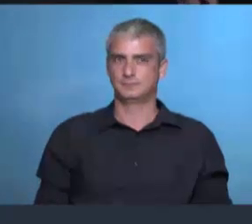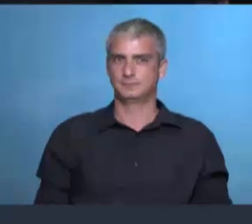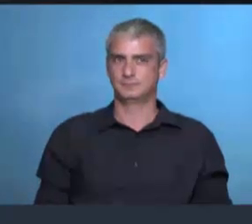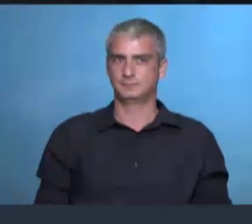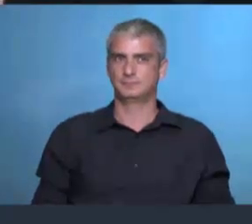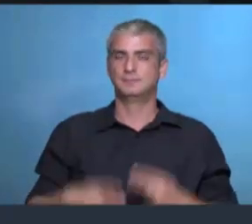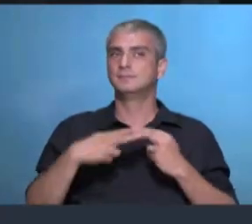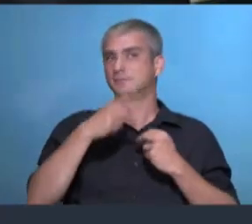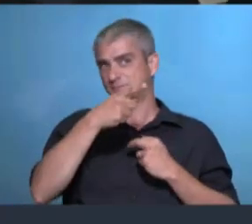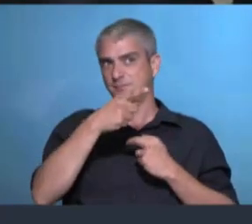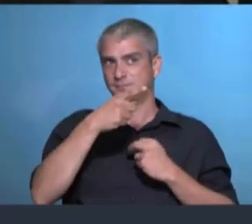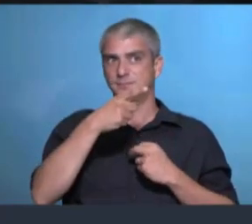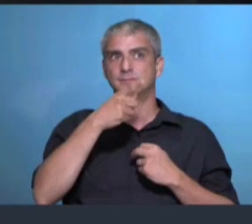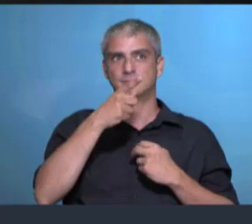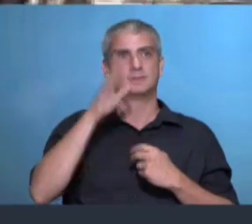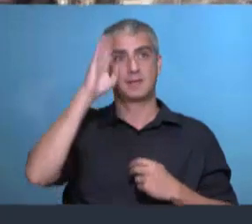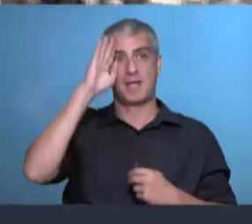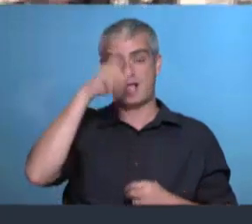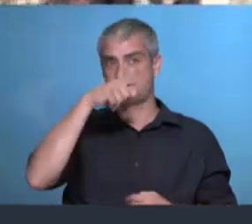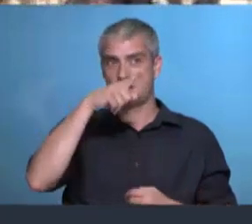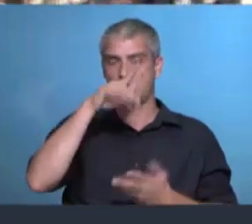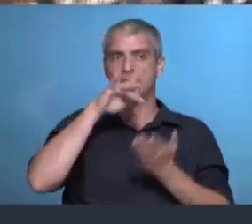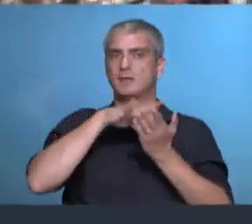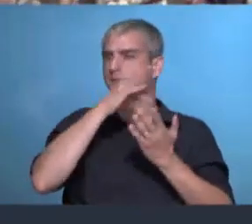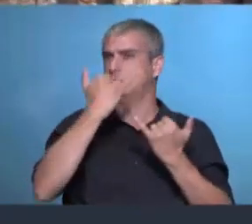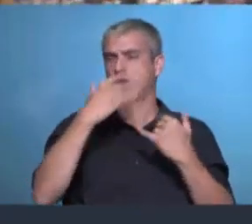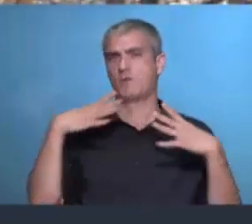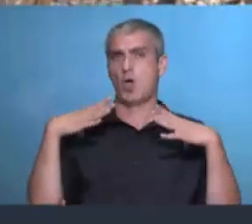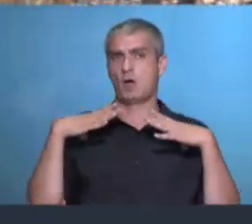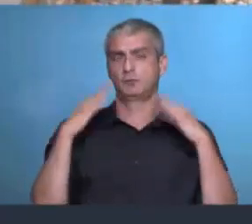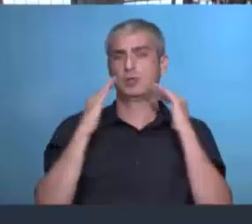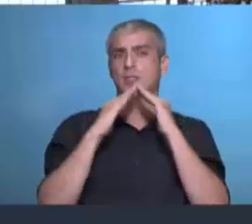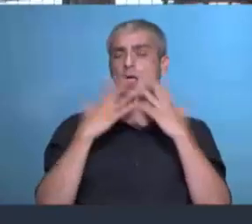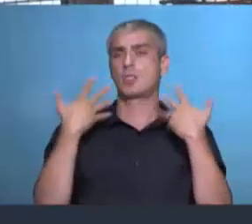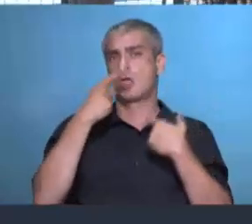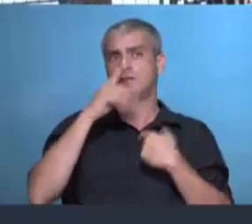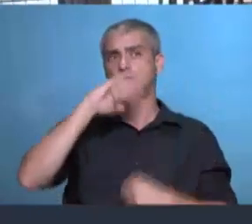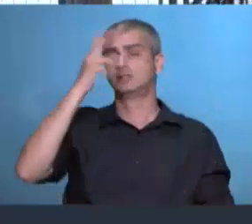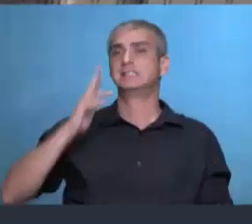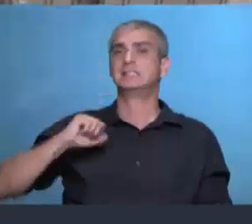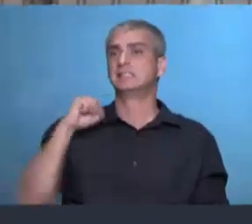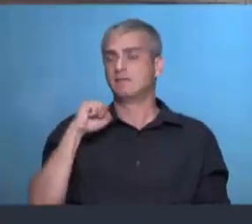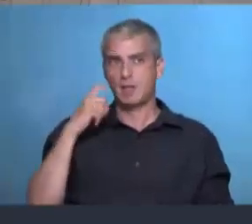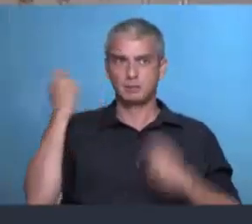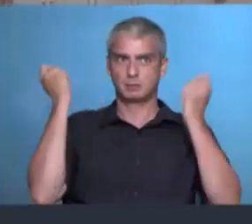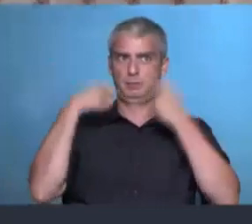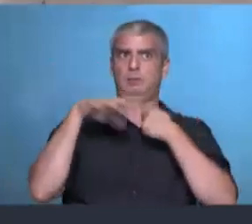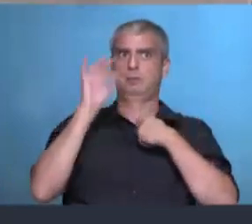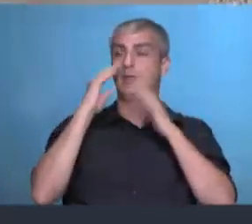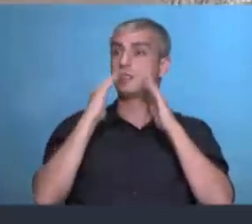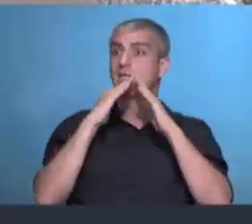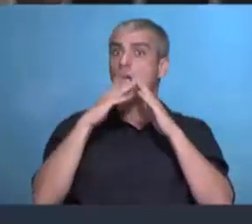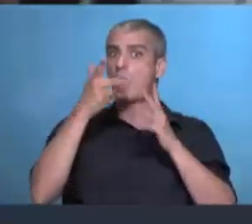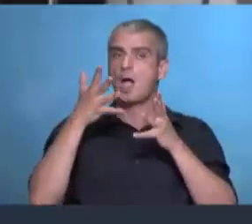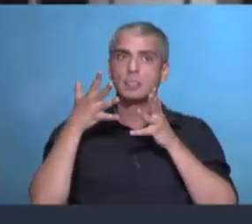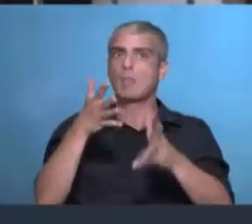מקורבי האדמו"ר מסרט ויז'ניץ מחיפה, השוהה בימים אלו בחופשה בדירת הנופש בערי צפת, הופתעו לגלות כי דירת הנופש